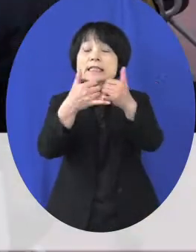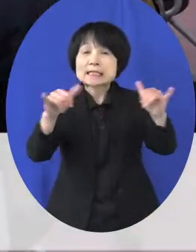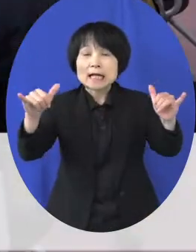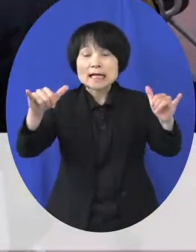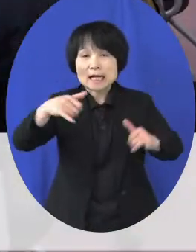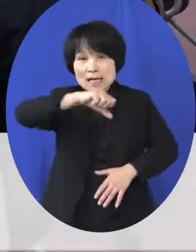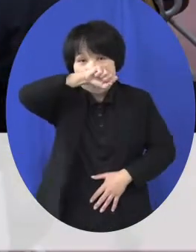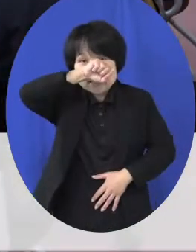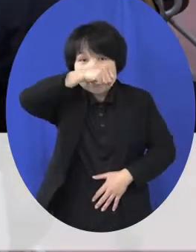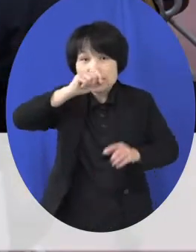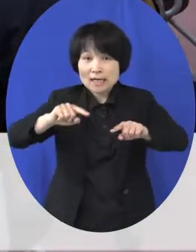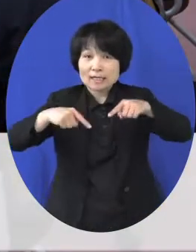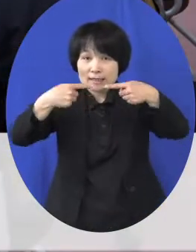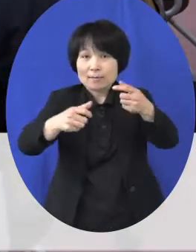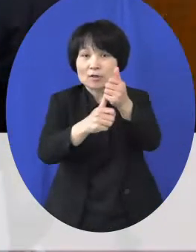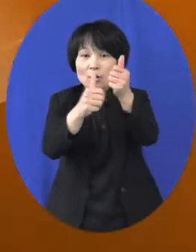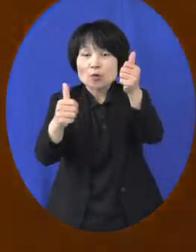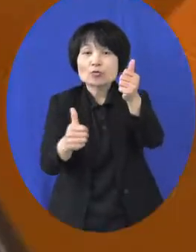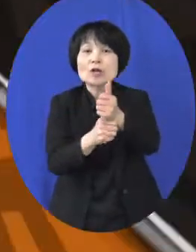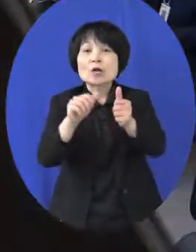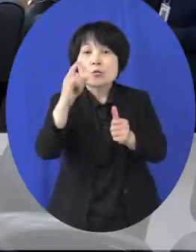주민참여예산위원회 총회가 개최됐습니다.